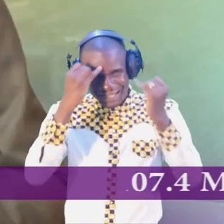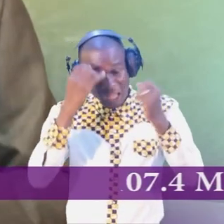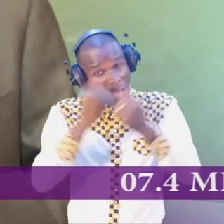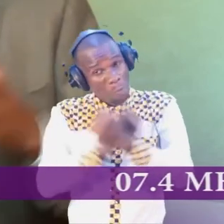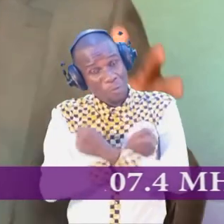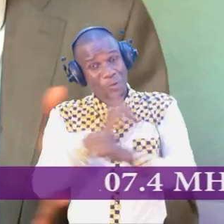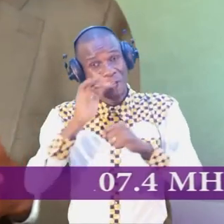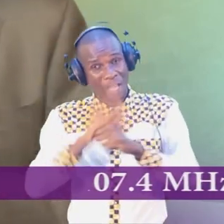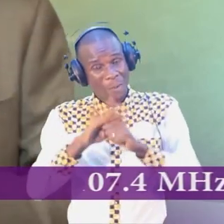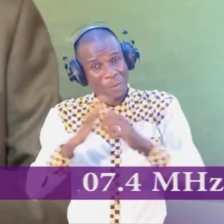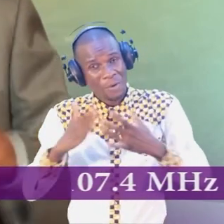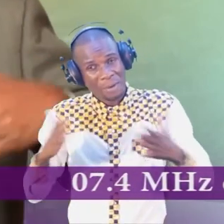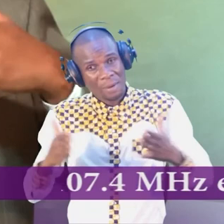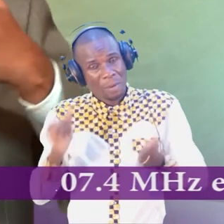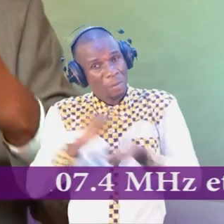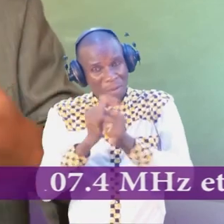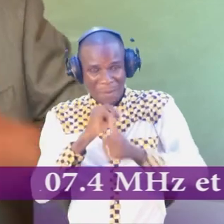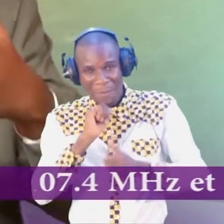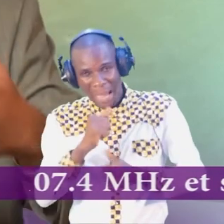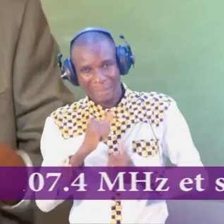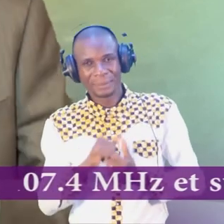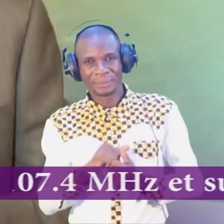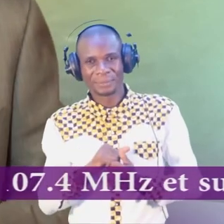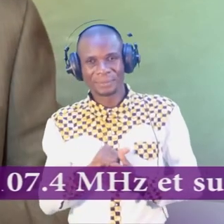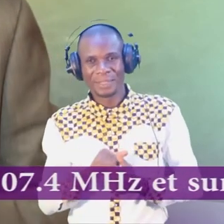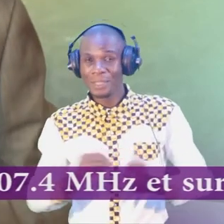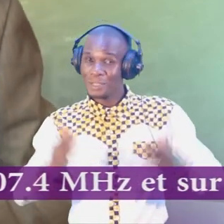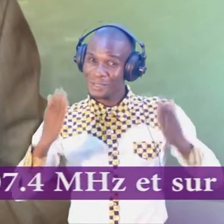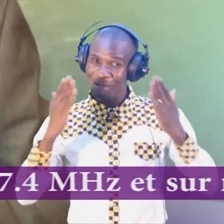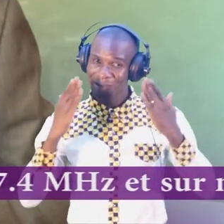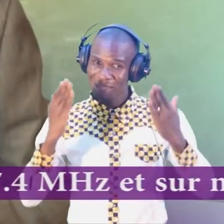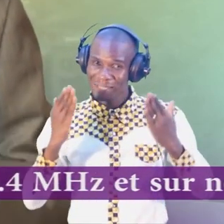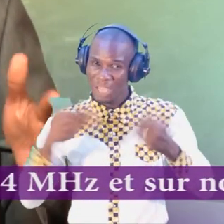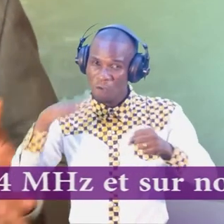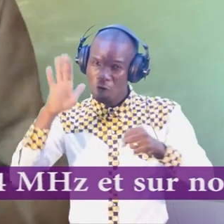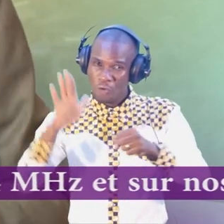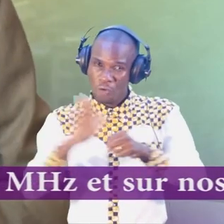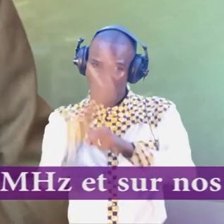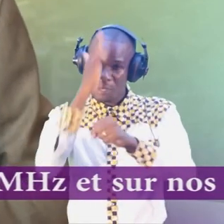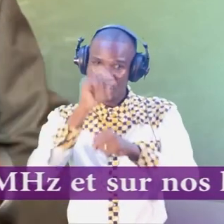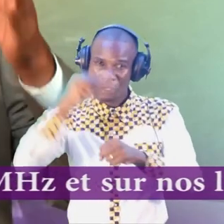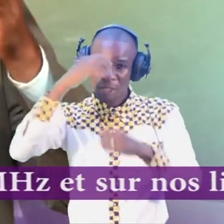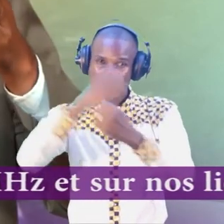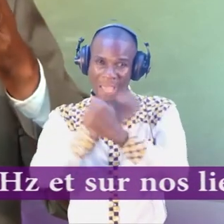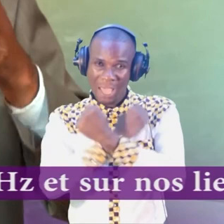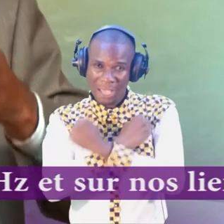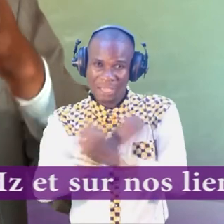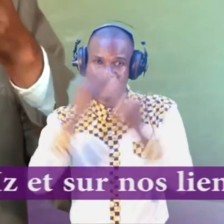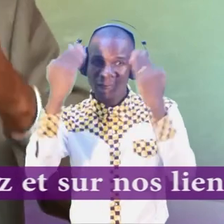Peut-être vous vous rendez compte que vous avez dit yawezekana kwamba unataka upendo mno zaimu kubwa